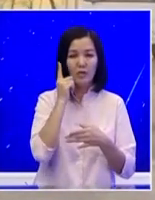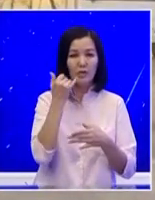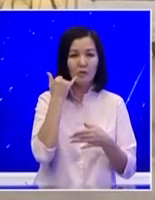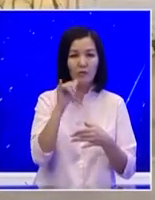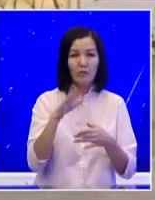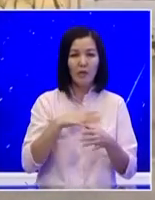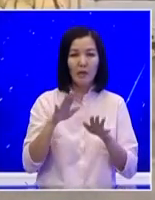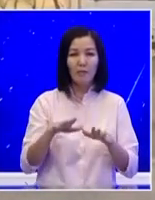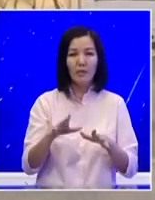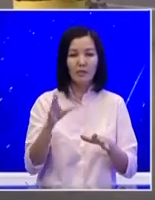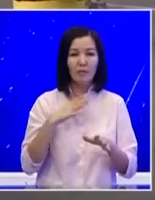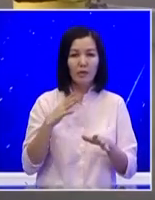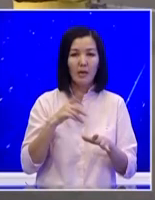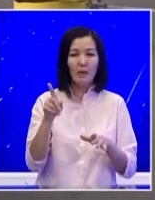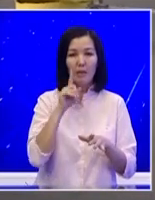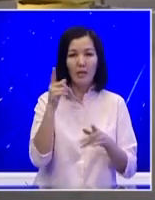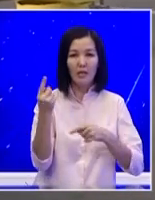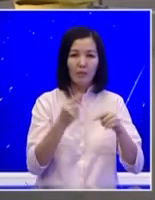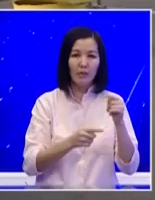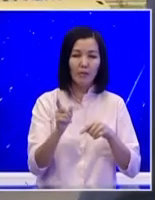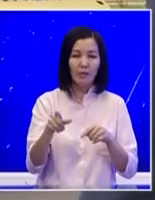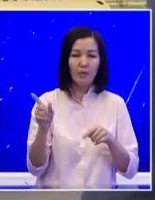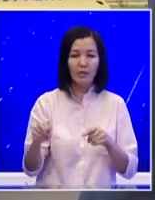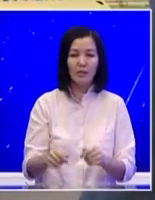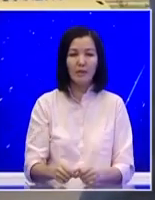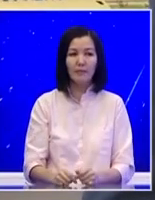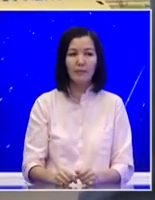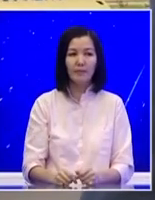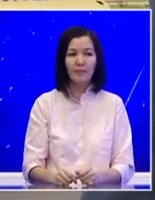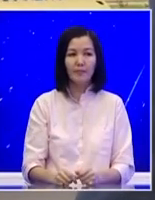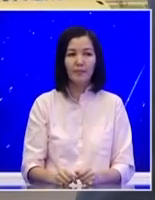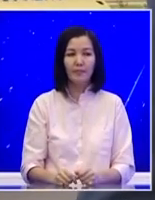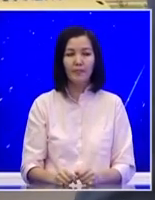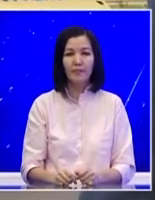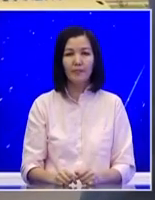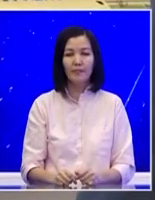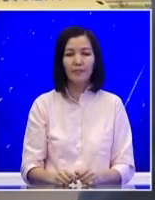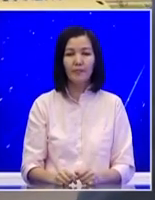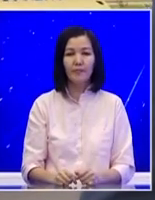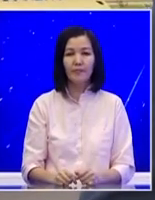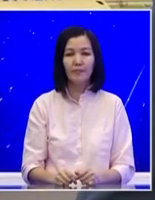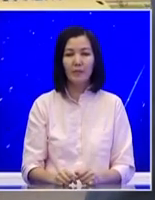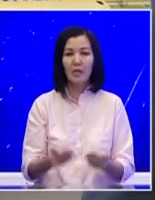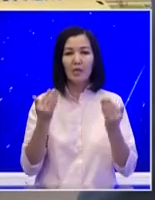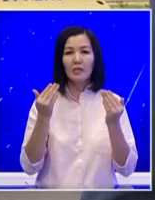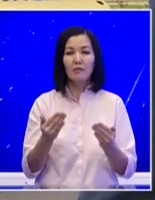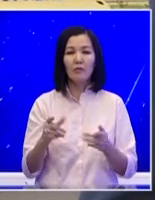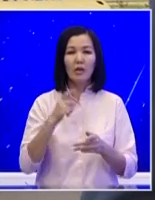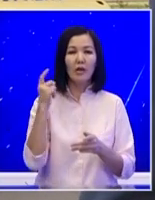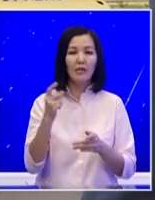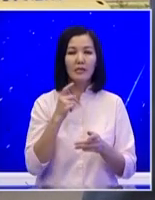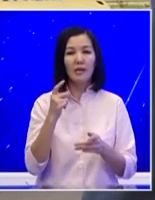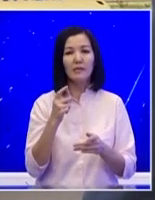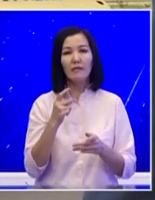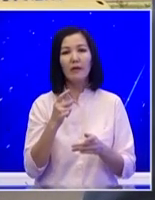7 звонков от местных меценатов и молодых предпринимателей. Сегодня хозяева одного